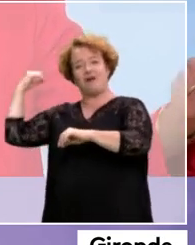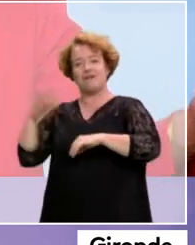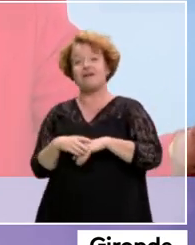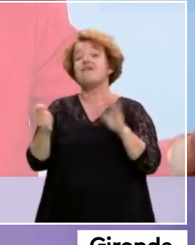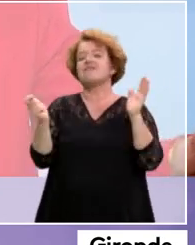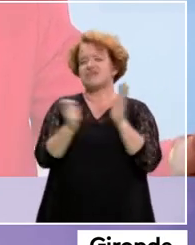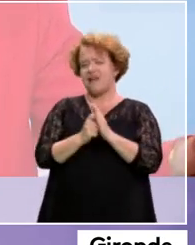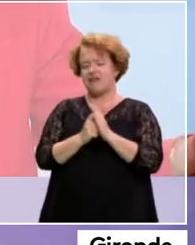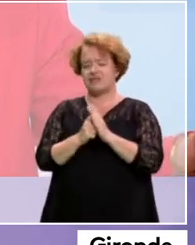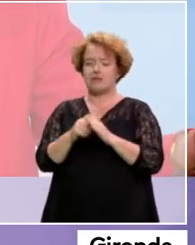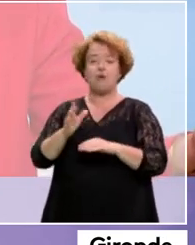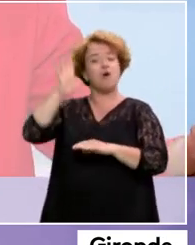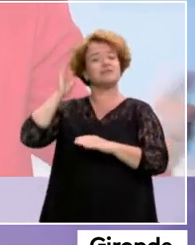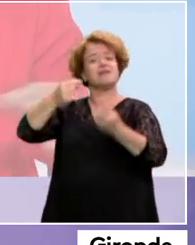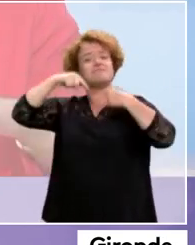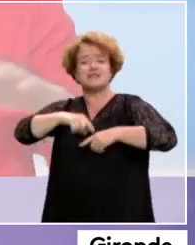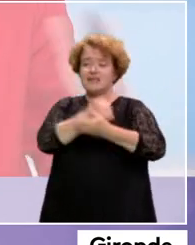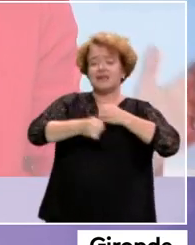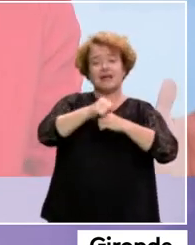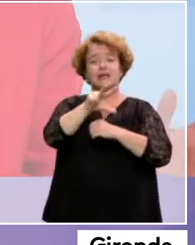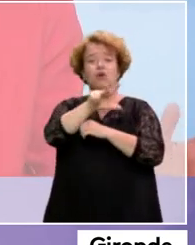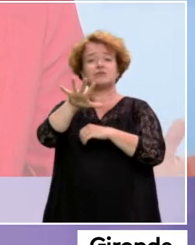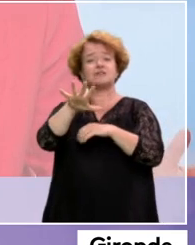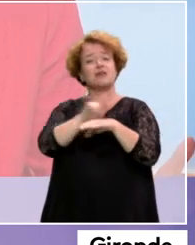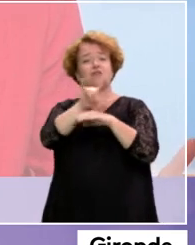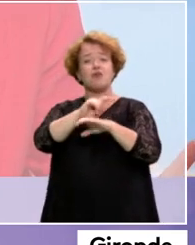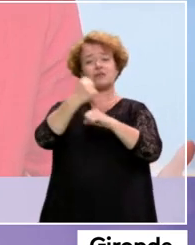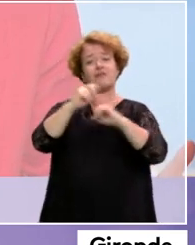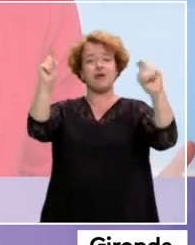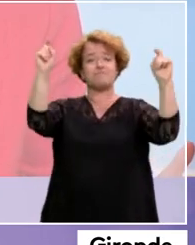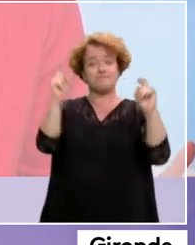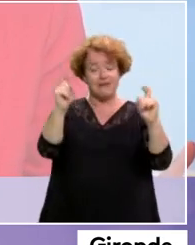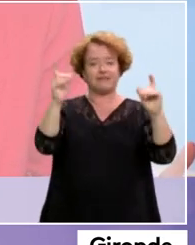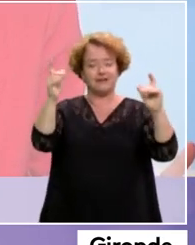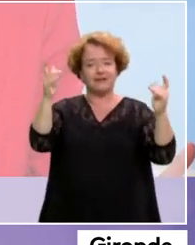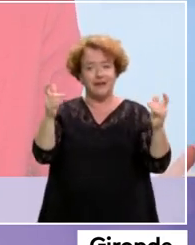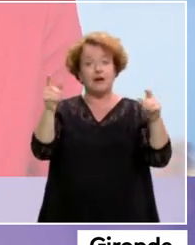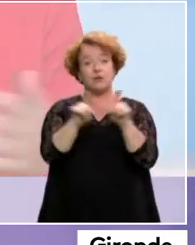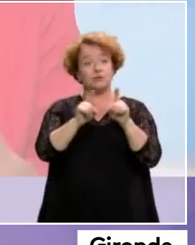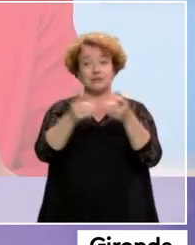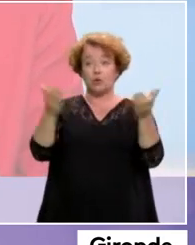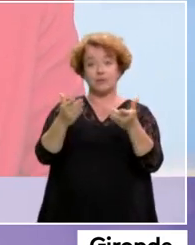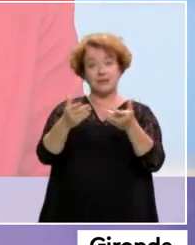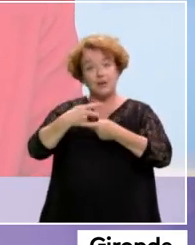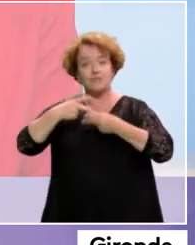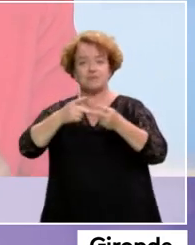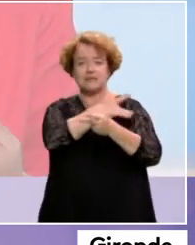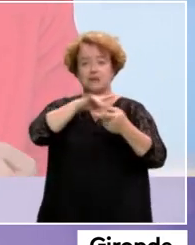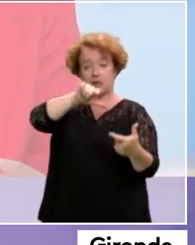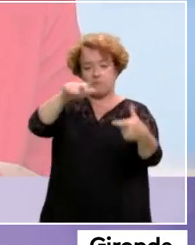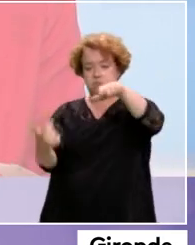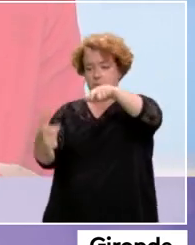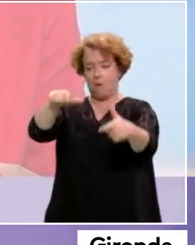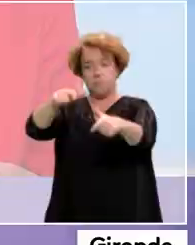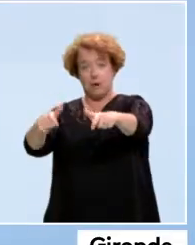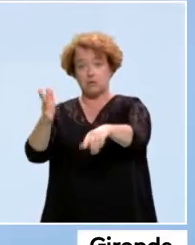35 heures ensuite avec la tarification à l'acte il y a eu toute une série de choses qui ont dégradé la santé et l'hôpital public et justement depuis 5 ans nous